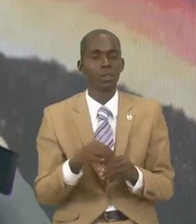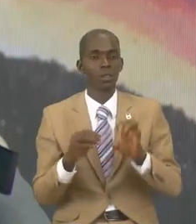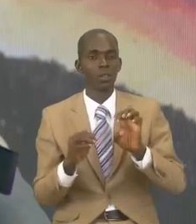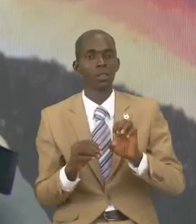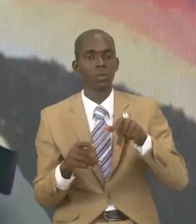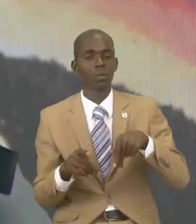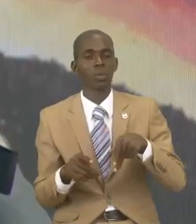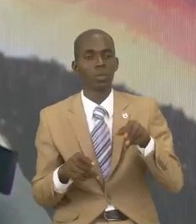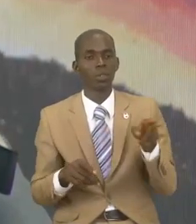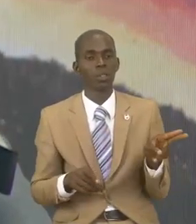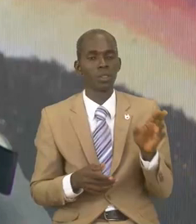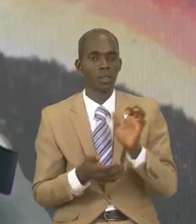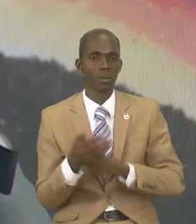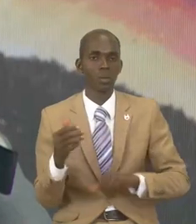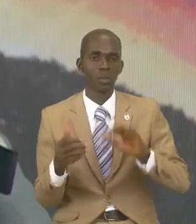Éphésiens 5,